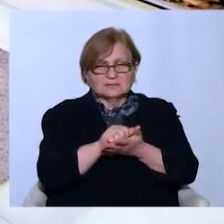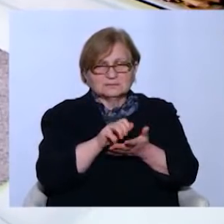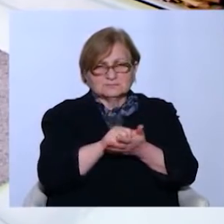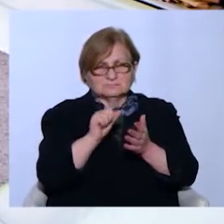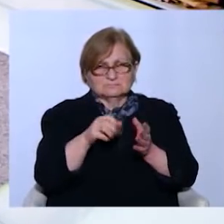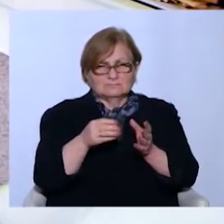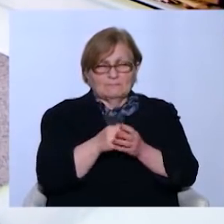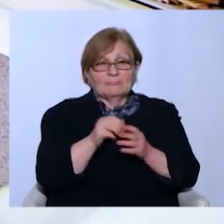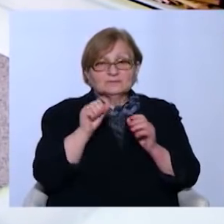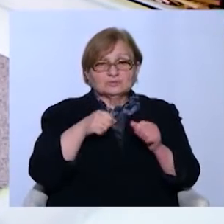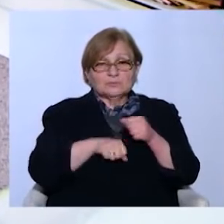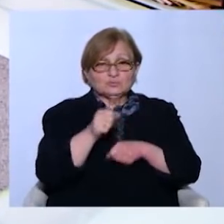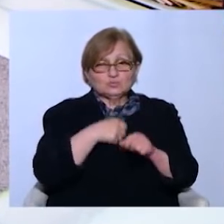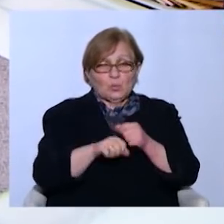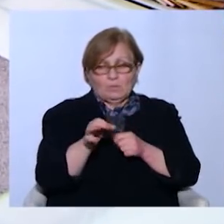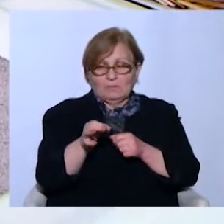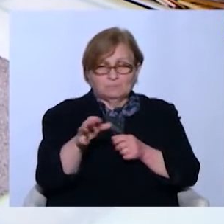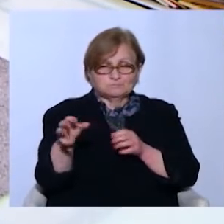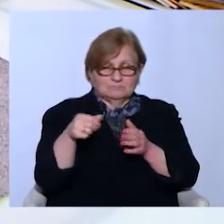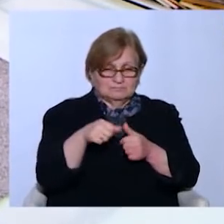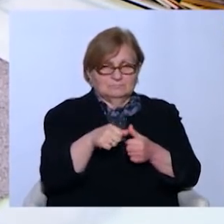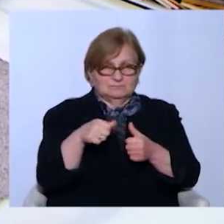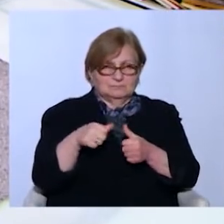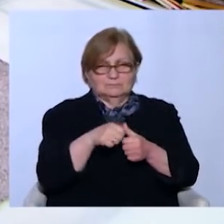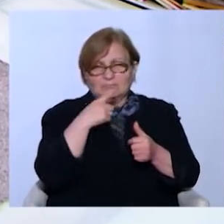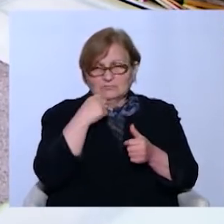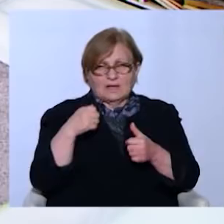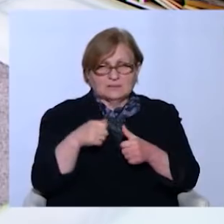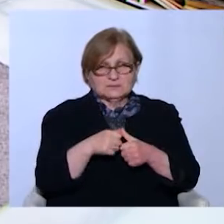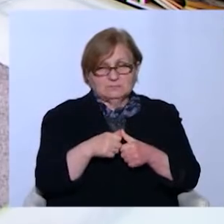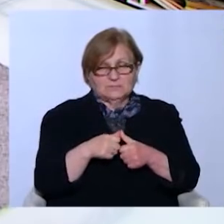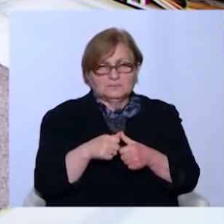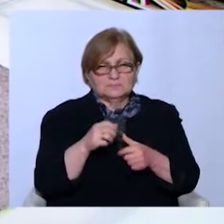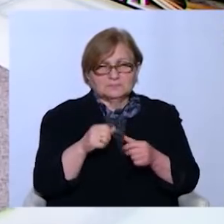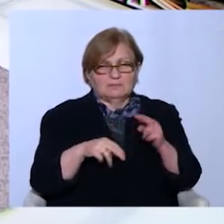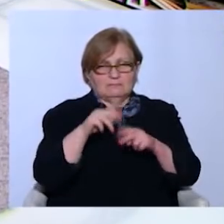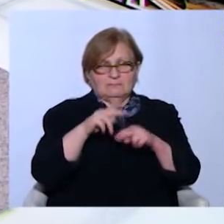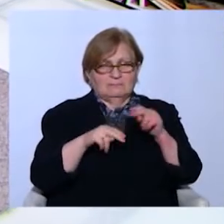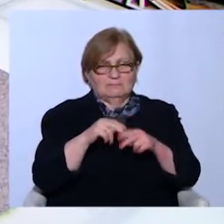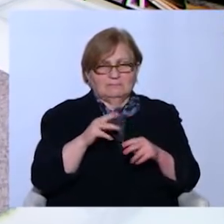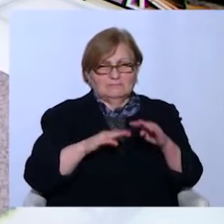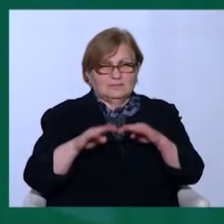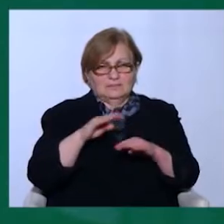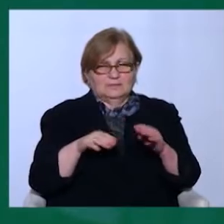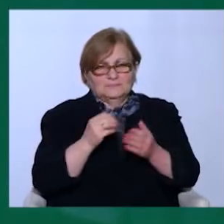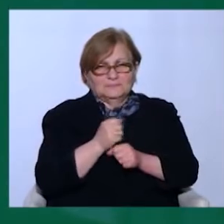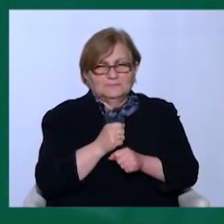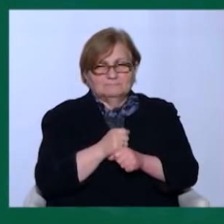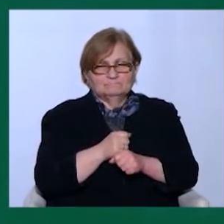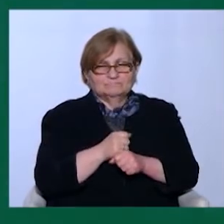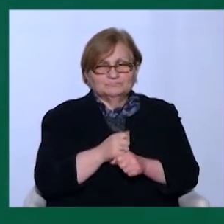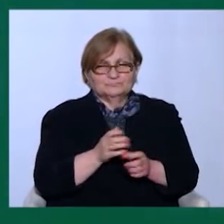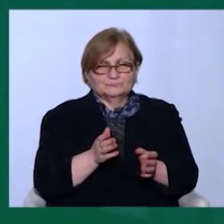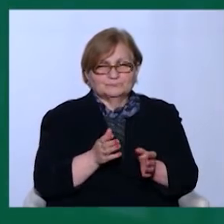შეიძლება ცომის პატარა გუნდები გააკეთოთ და იმითი ააწყოთ აი ასეთი სივრცული ფიგურები.